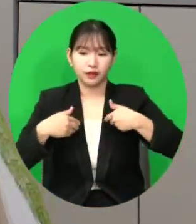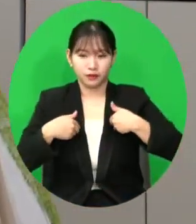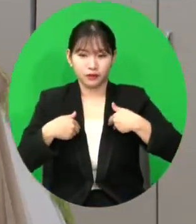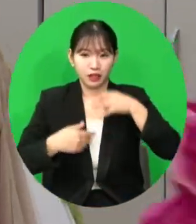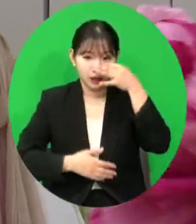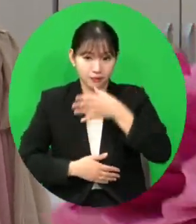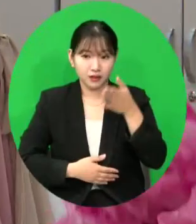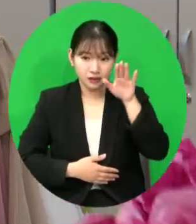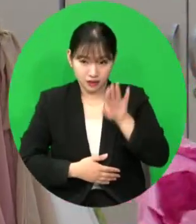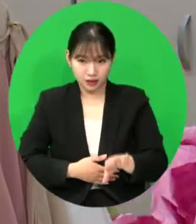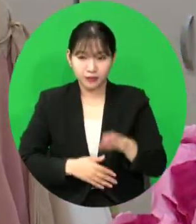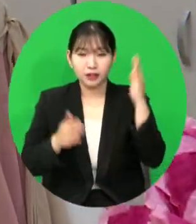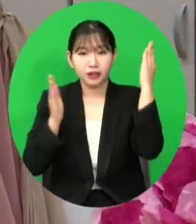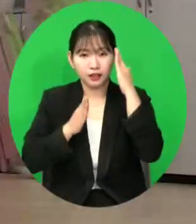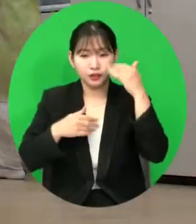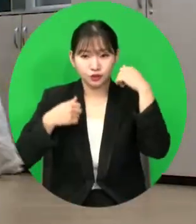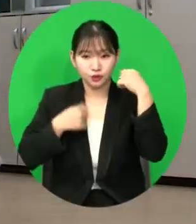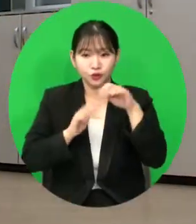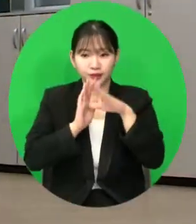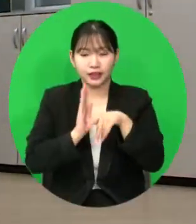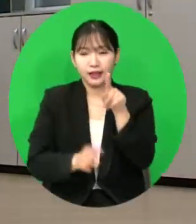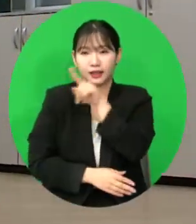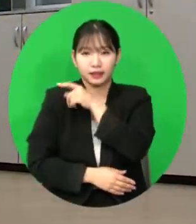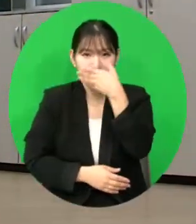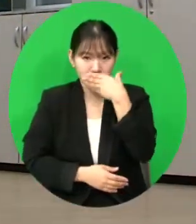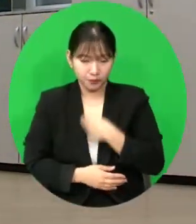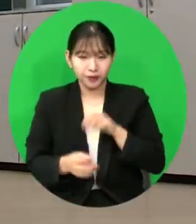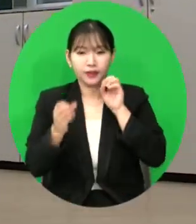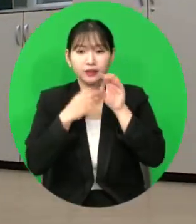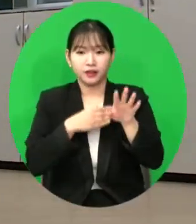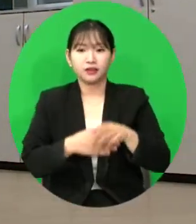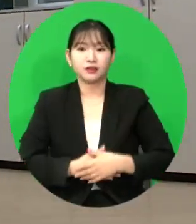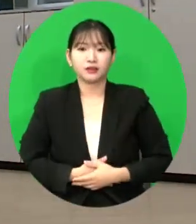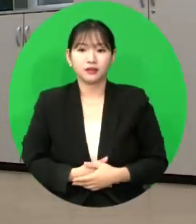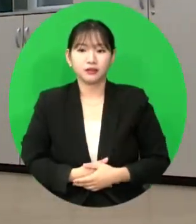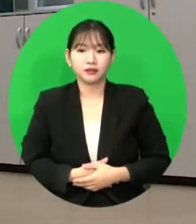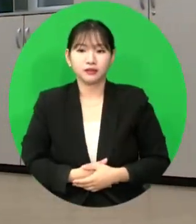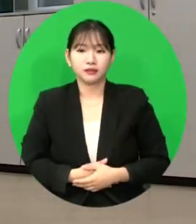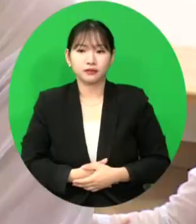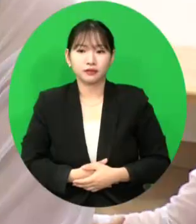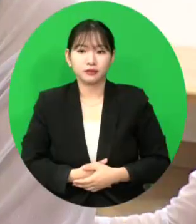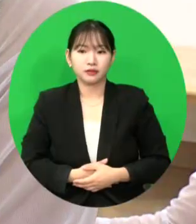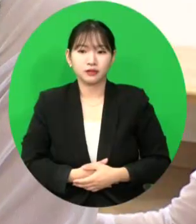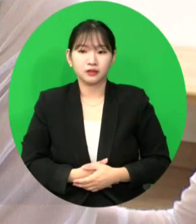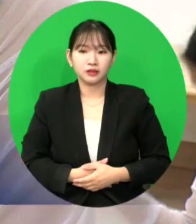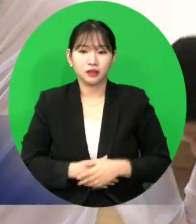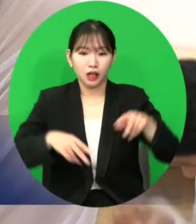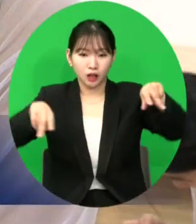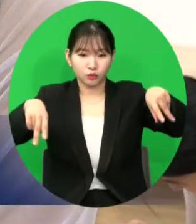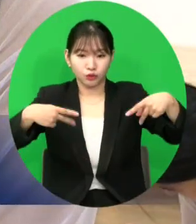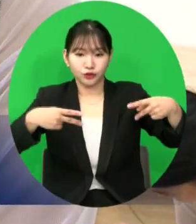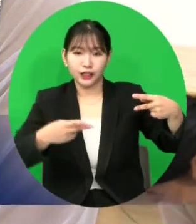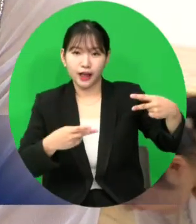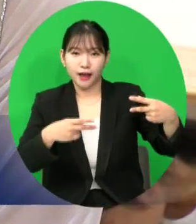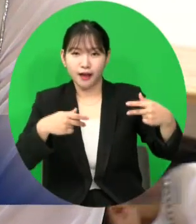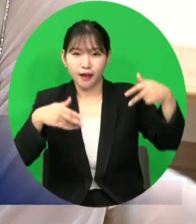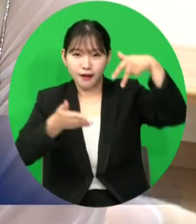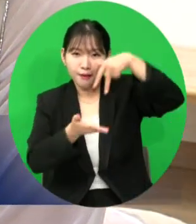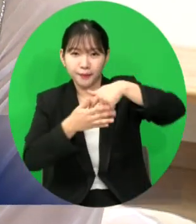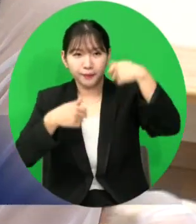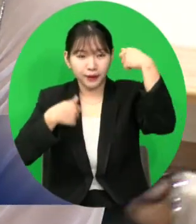힘들기도 하지만 학생들은 춤을 출 때가 가장 행복하다고 말합니다. 무대 섰을 때 그때는